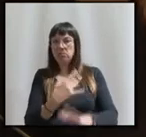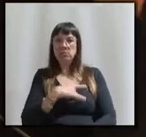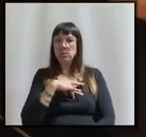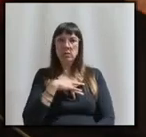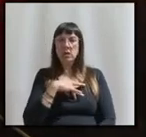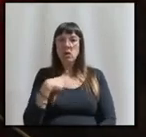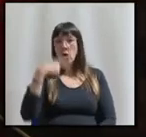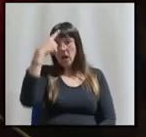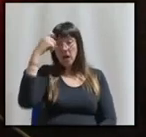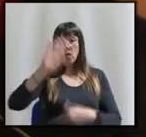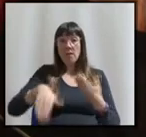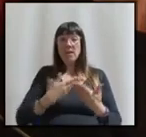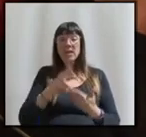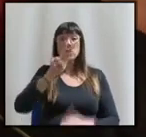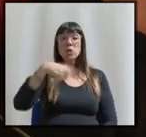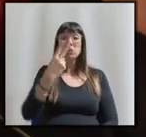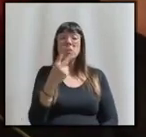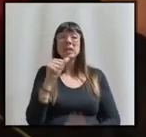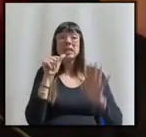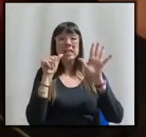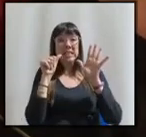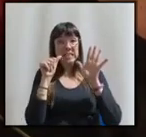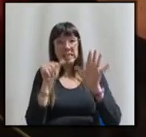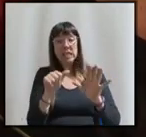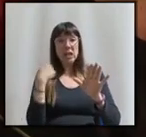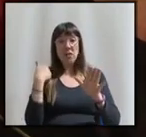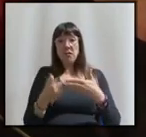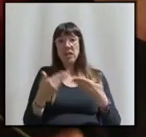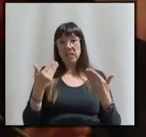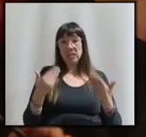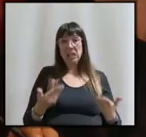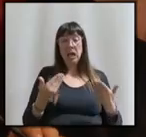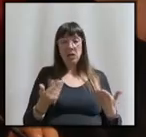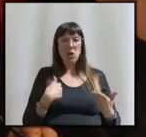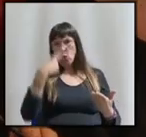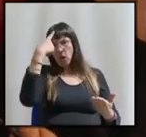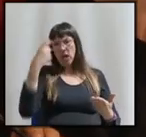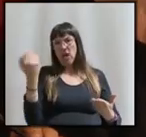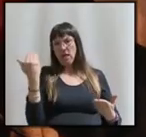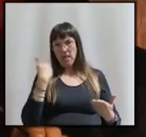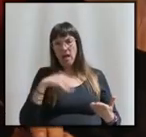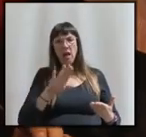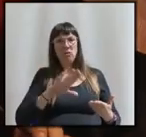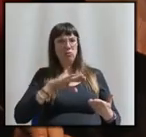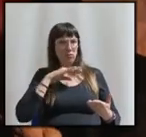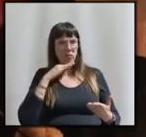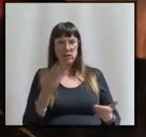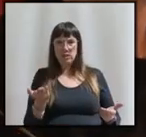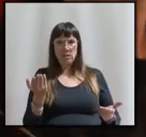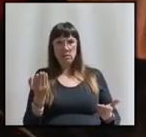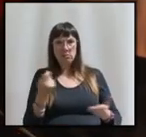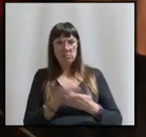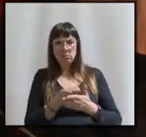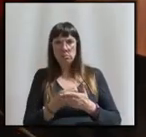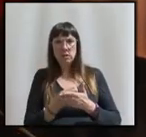que els contenidors que hi han hagut fins ara estan super amortitzats. Crec que des